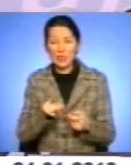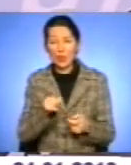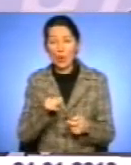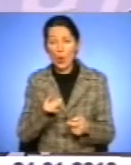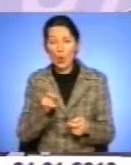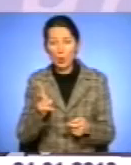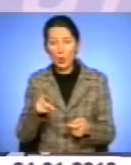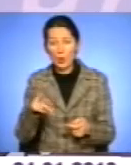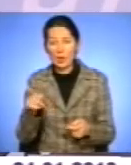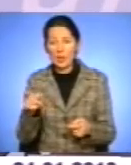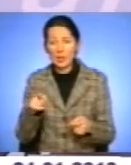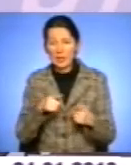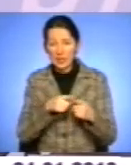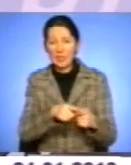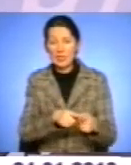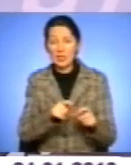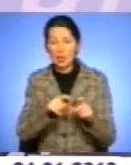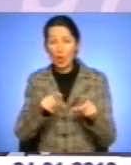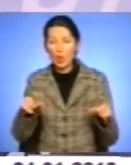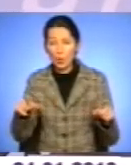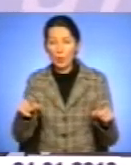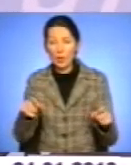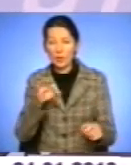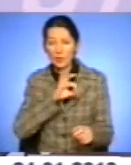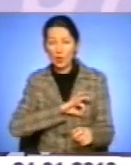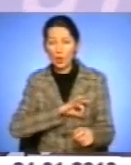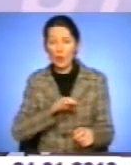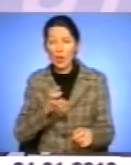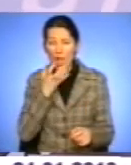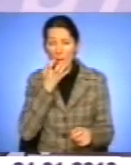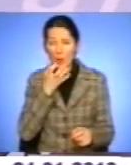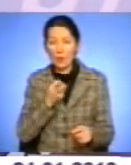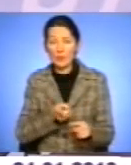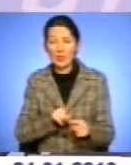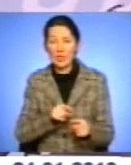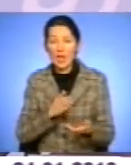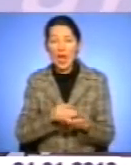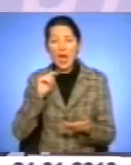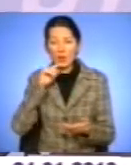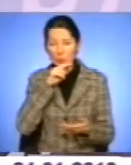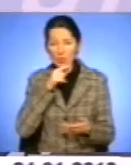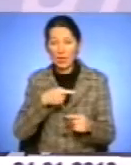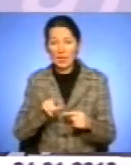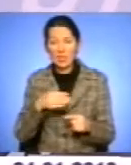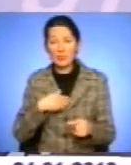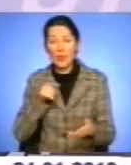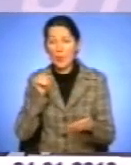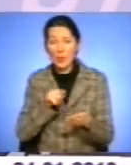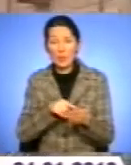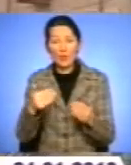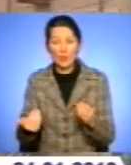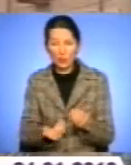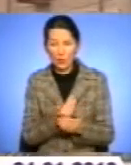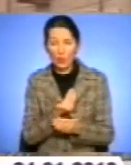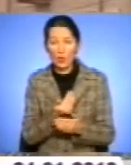України, є закони України, є економіка процесу. І тариф – це економічна категорія. Він не залежить,